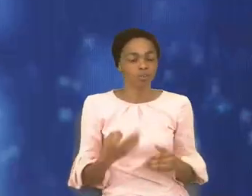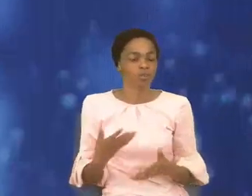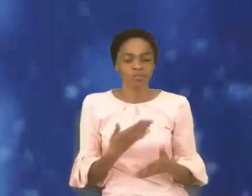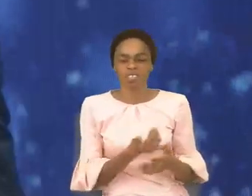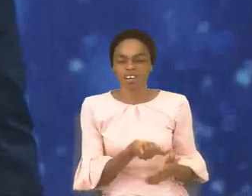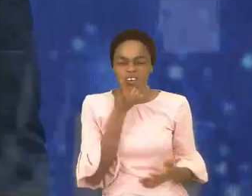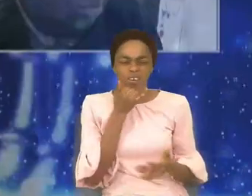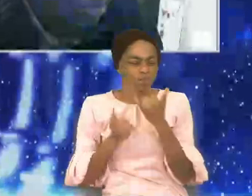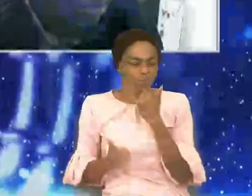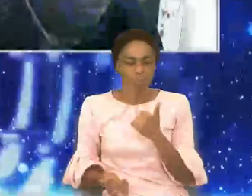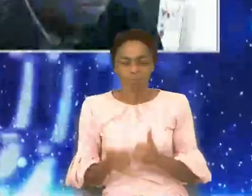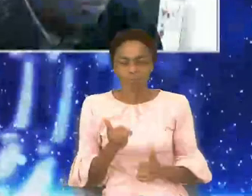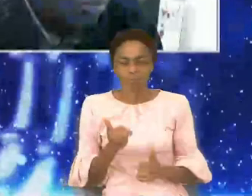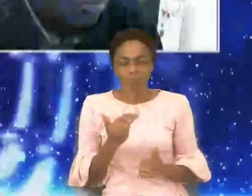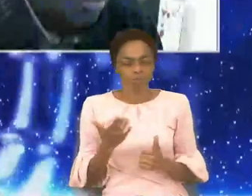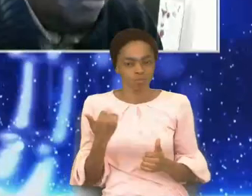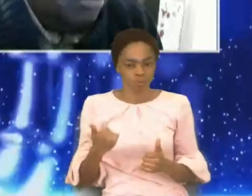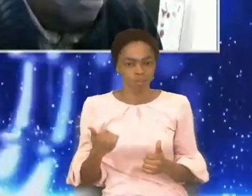égarement.